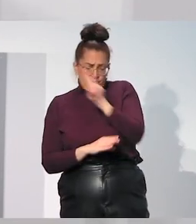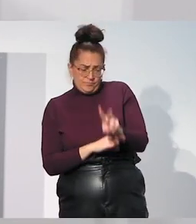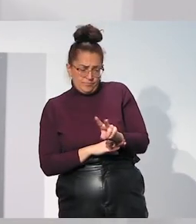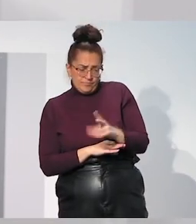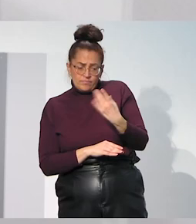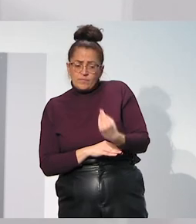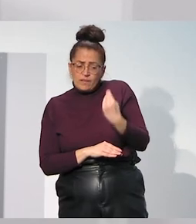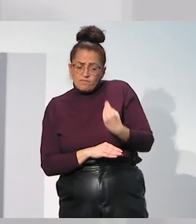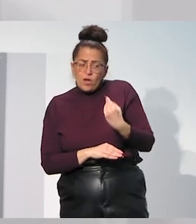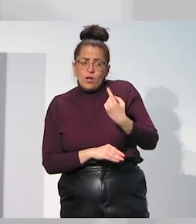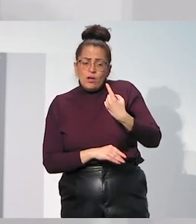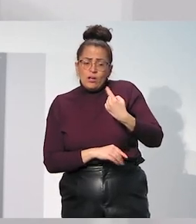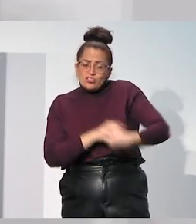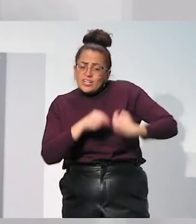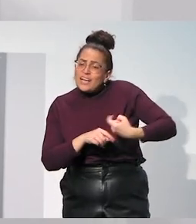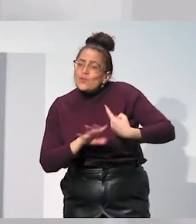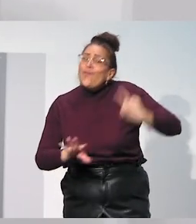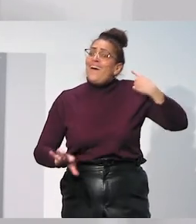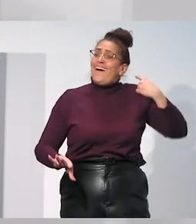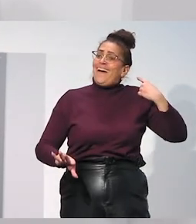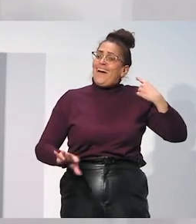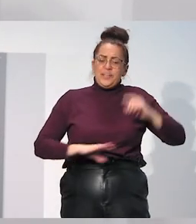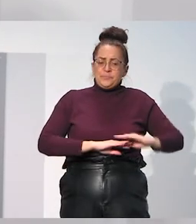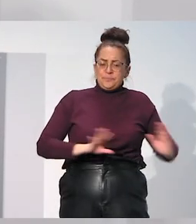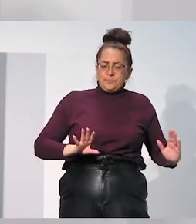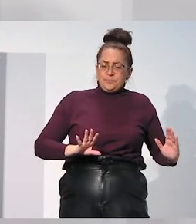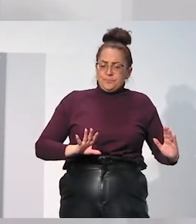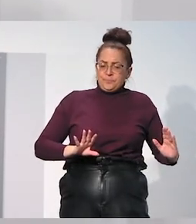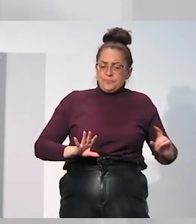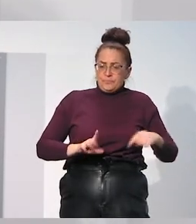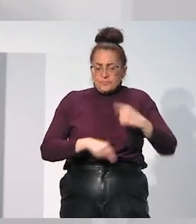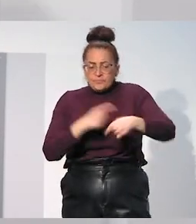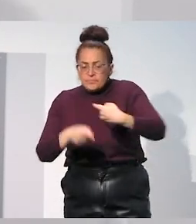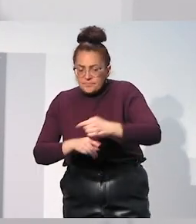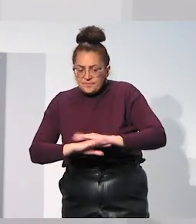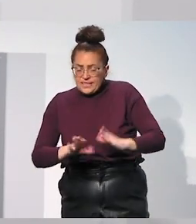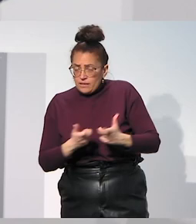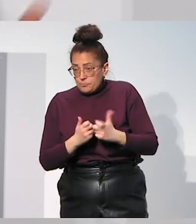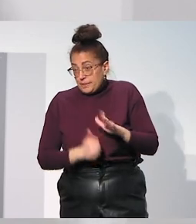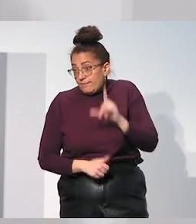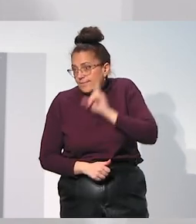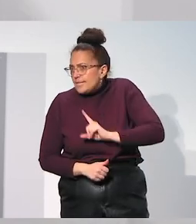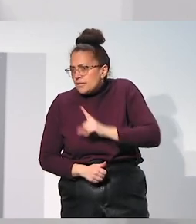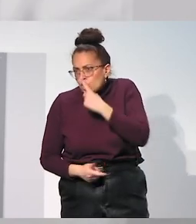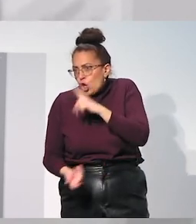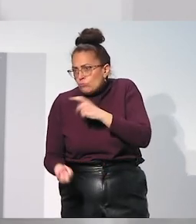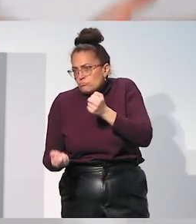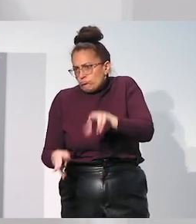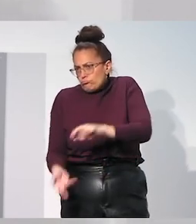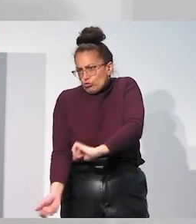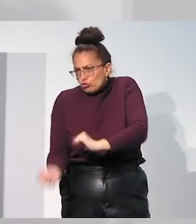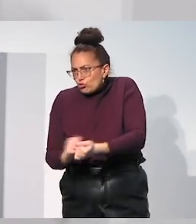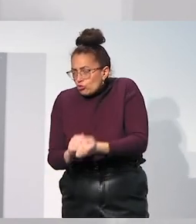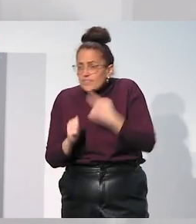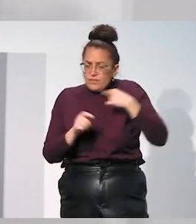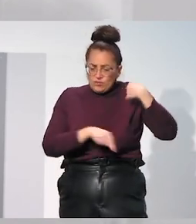et les générations qui l'ont précédé ont vécu, c'est-à-dire qu'ils ne seront plus paysans, surtout les filles. Voilà. Donc ça, hein, c'est, ça traverse des